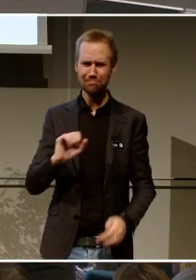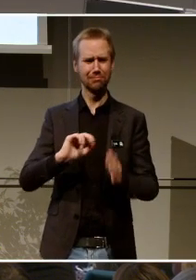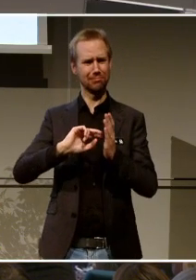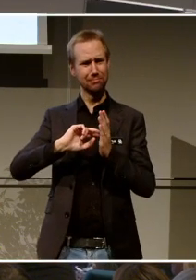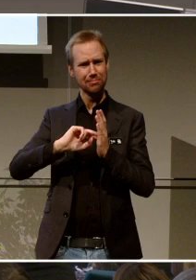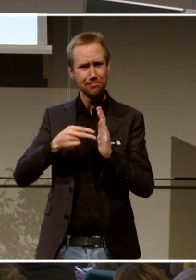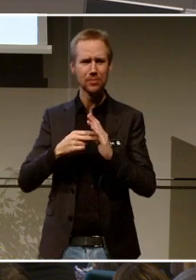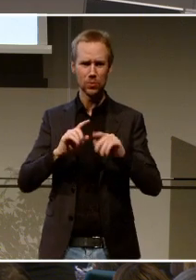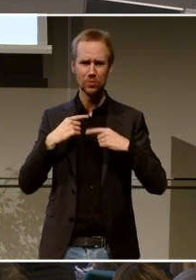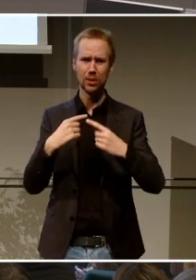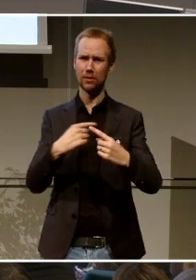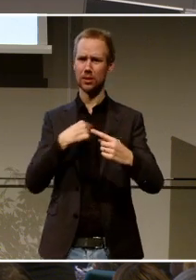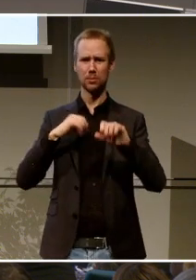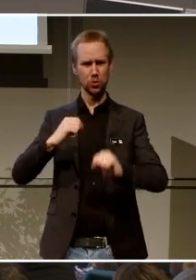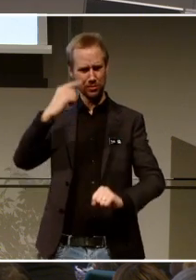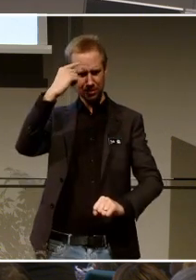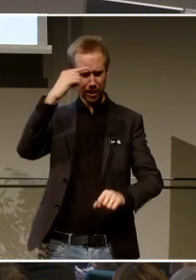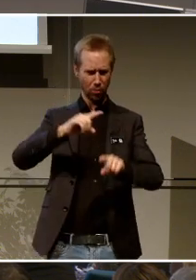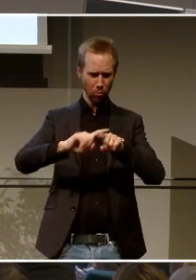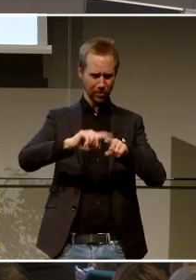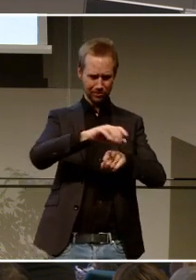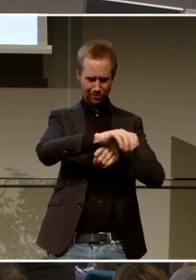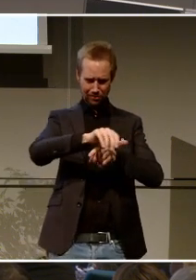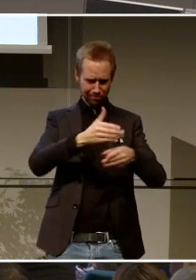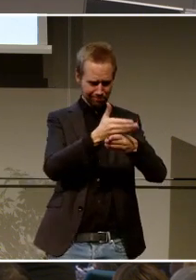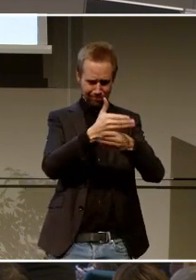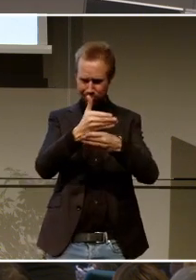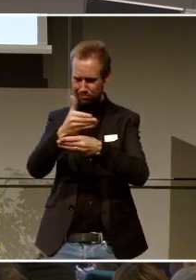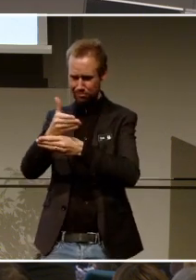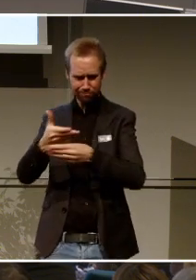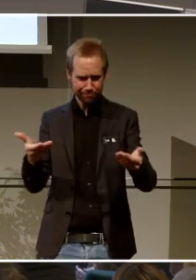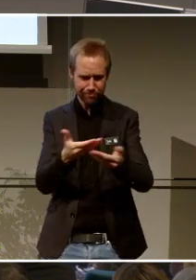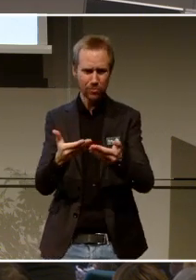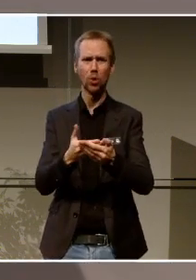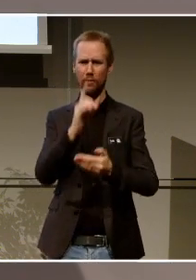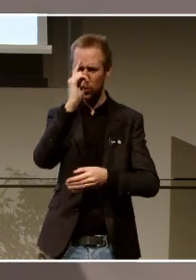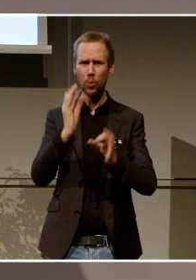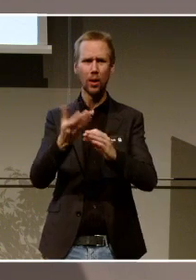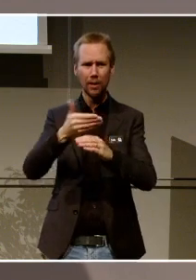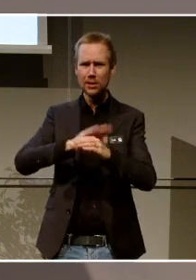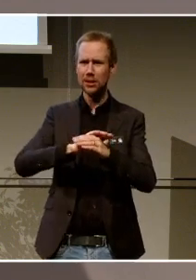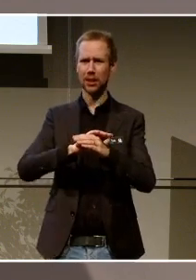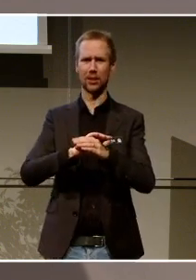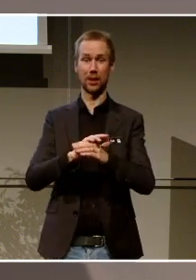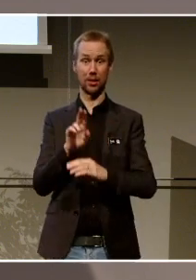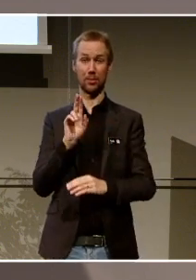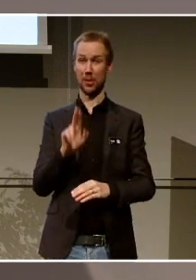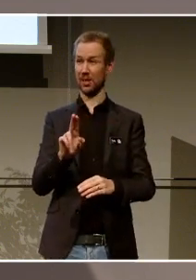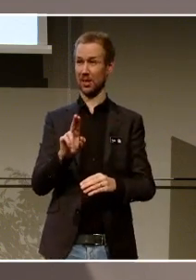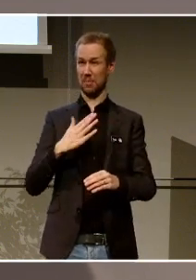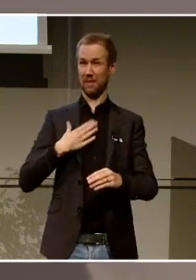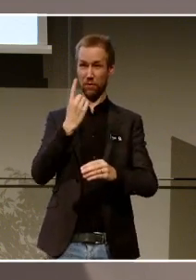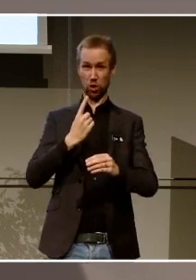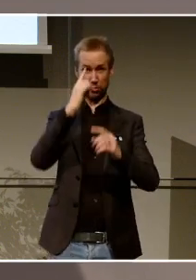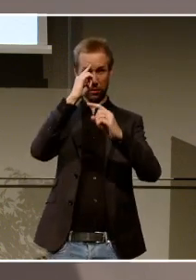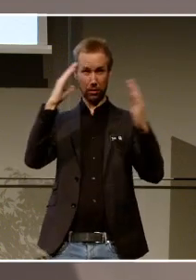tänka verkligen överlappande och förstå komplexiteten. Bilden där jag börjat, hur många är det vi trycker in i den här bussen? Vad finns